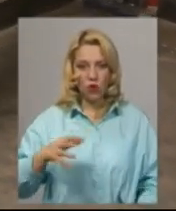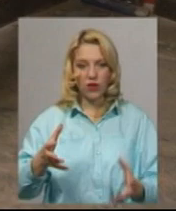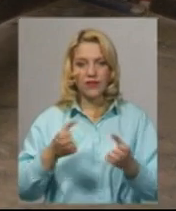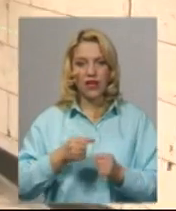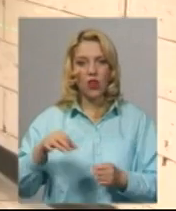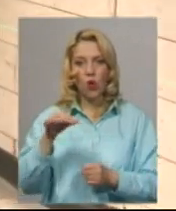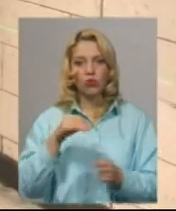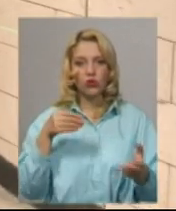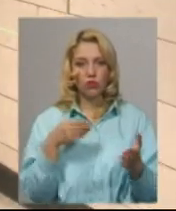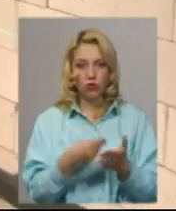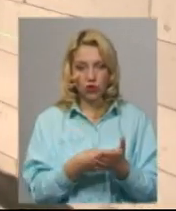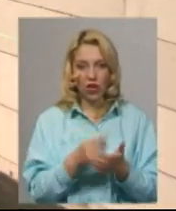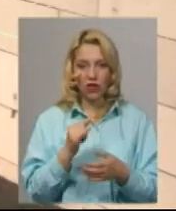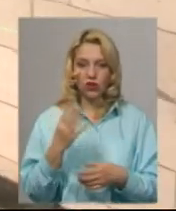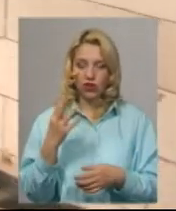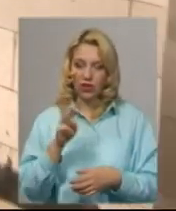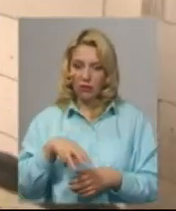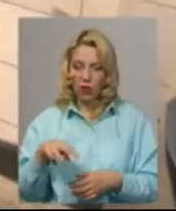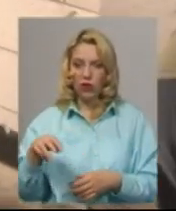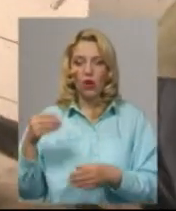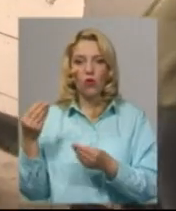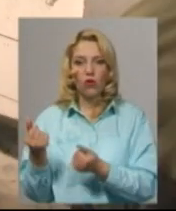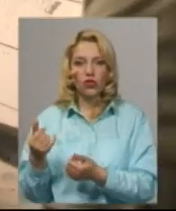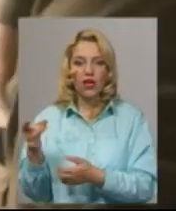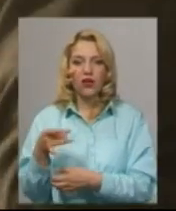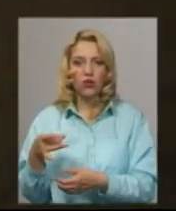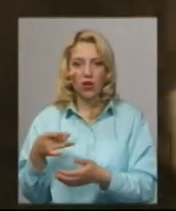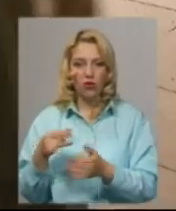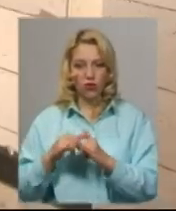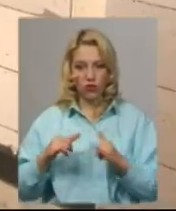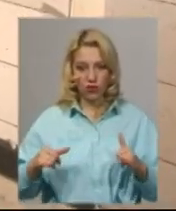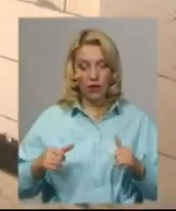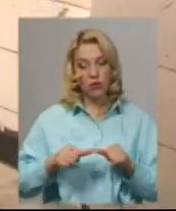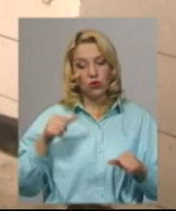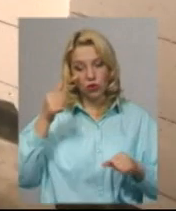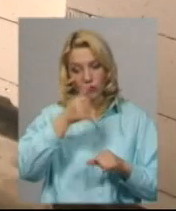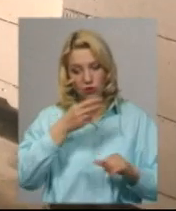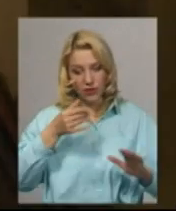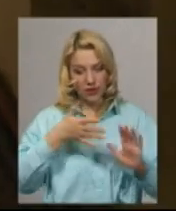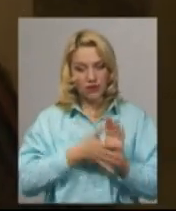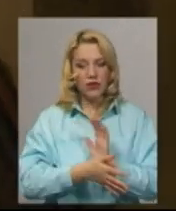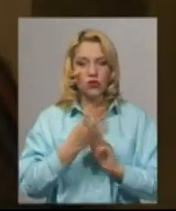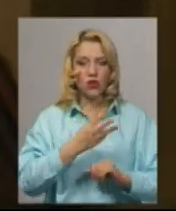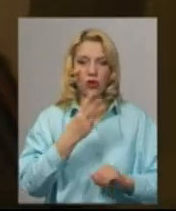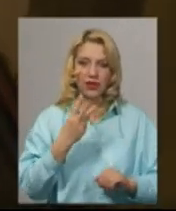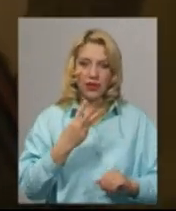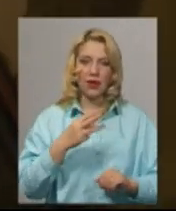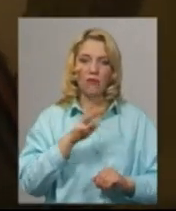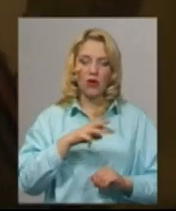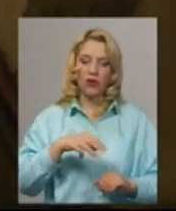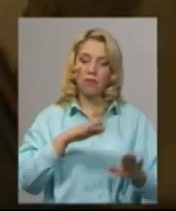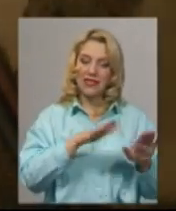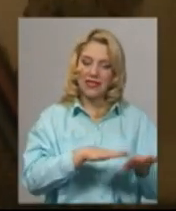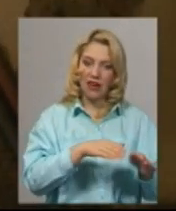обласного бюджету 4 мільйони кошти регіонального розвідку. Минулого року освоєно 43 мільйони гривень місцевого бюджету і 34 мільйони